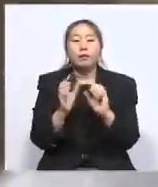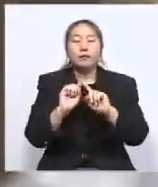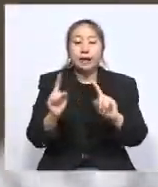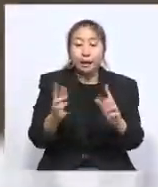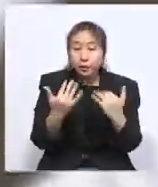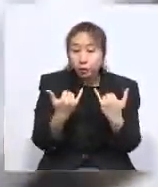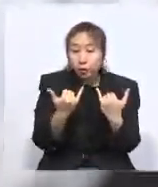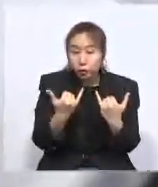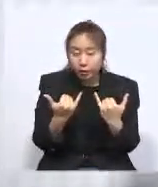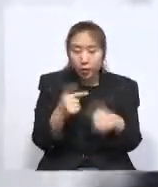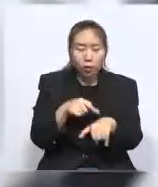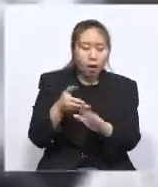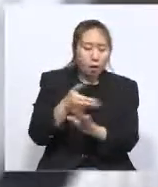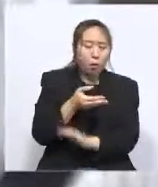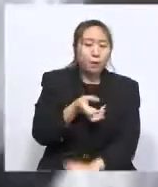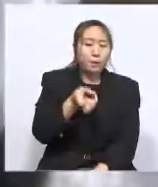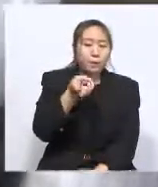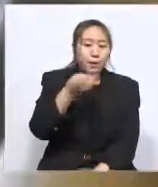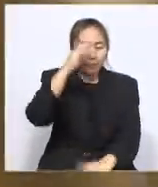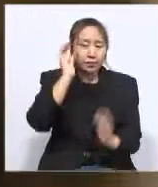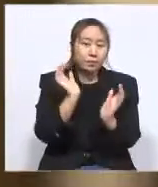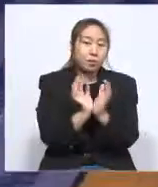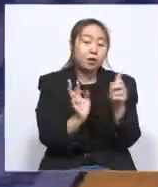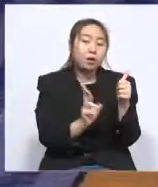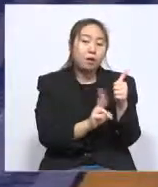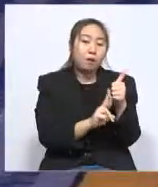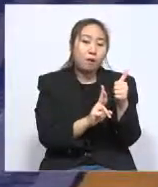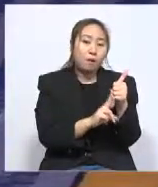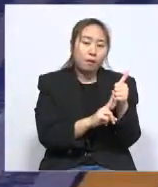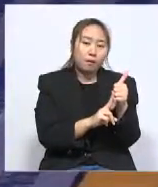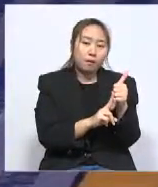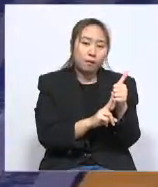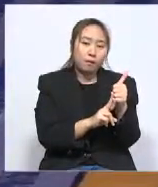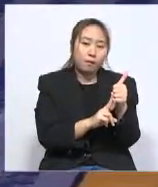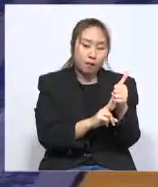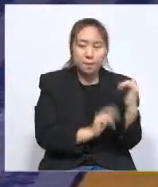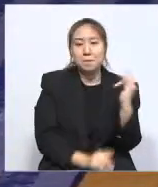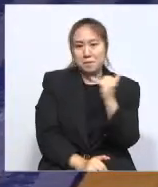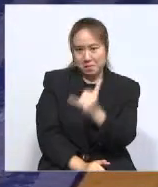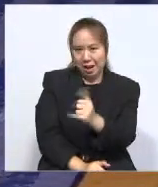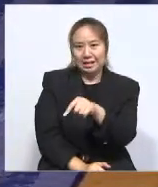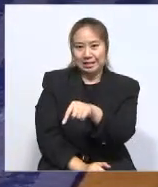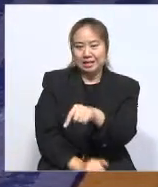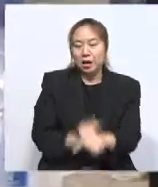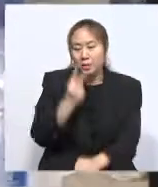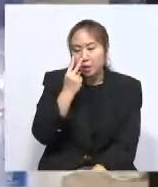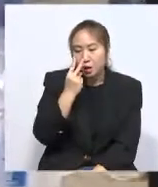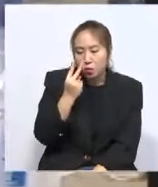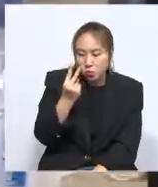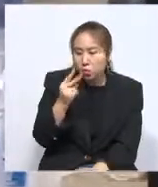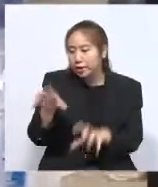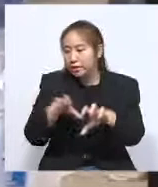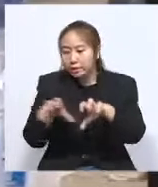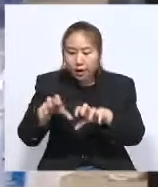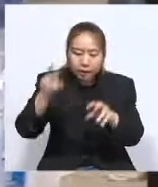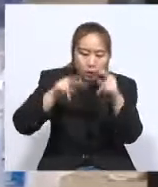นะครับตอนนี้เมื่อสักพักที่ผ่านมาทางพลตำรวจเอกศิวรารังสิพรามนกุลก็เดินทางมาที่นี่นะครับก็มาดูการดำเนินการ